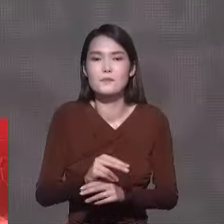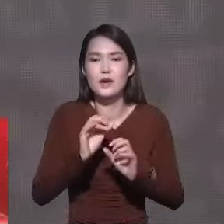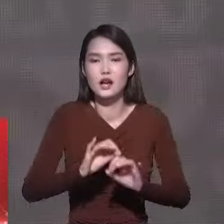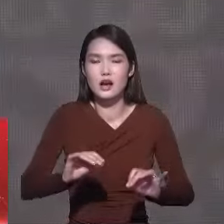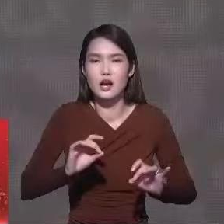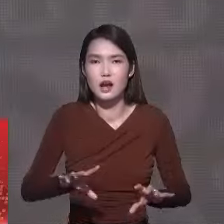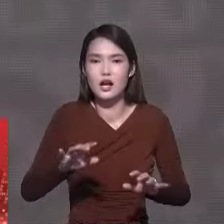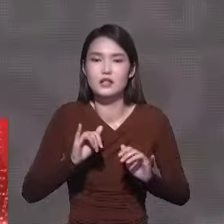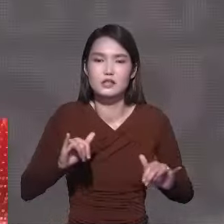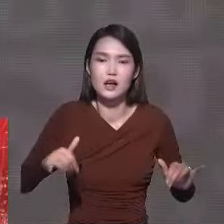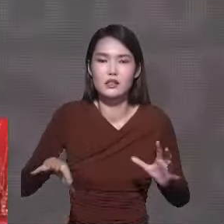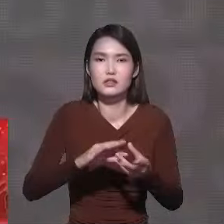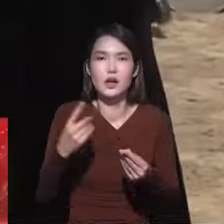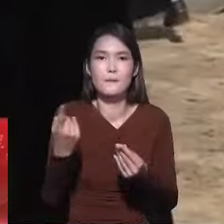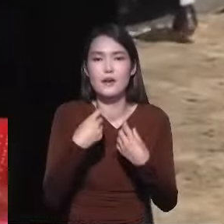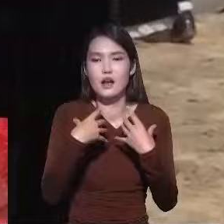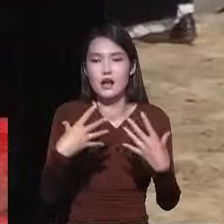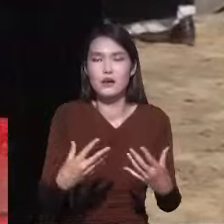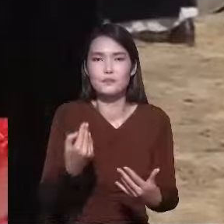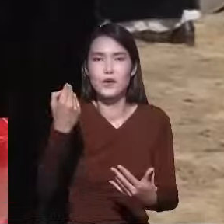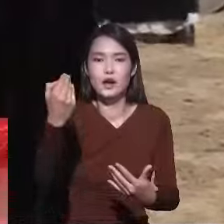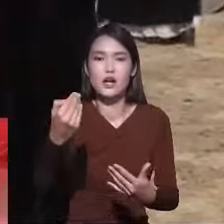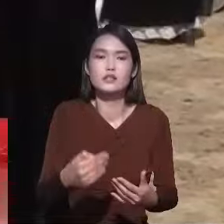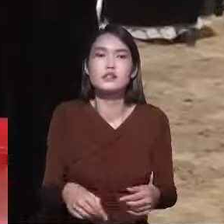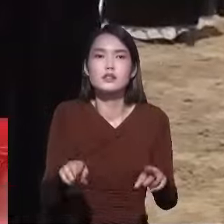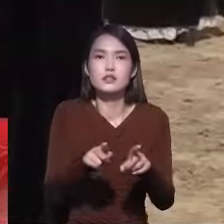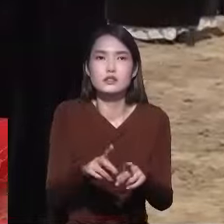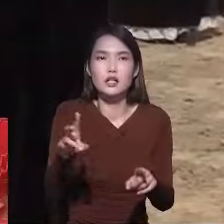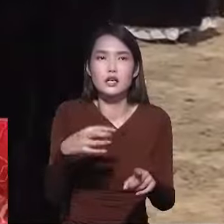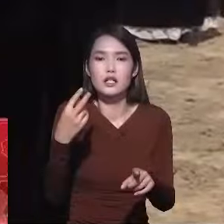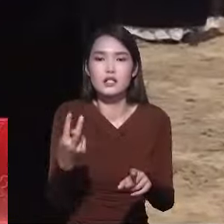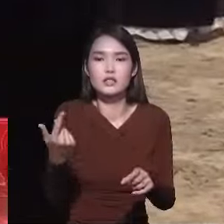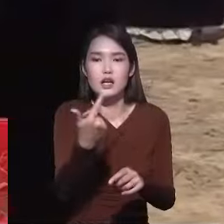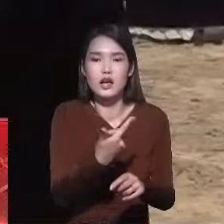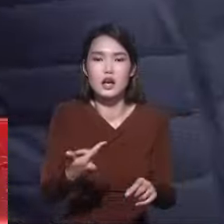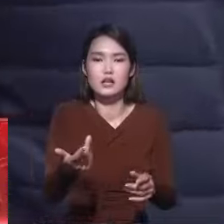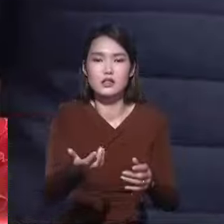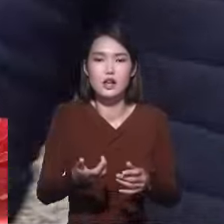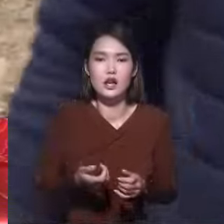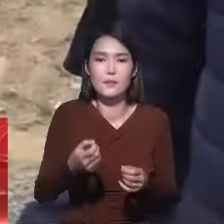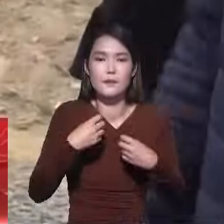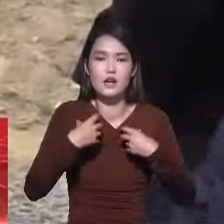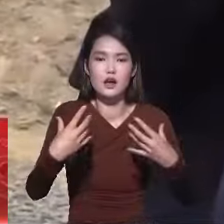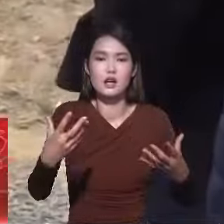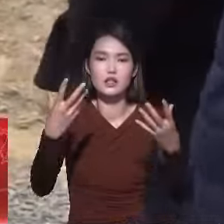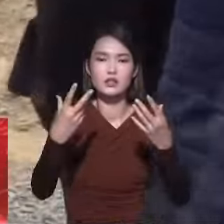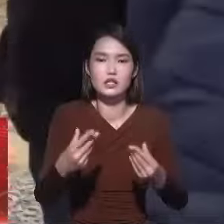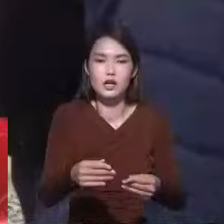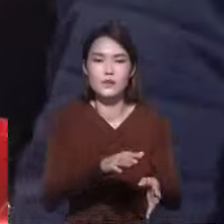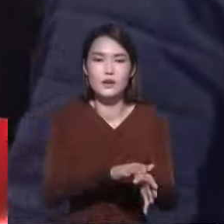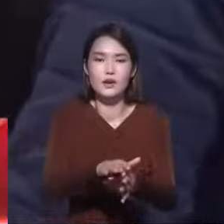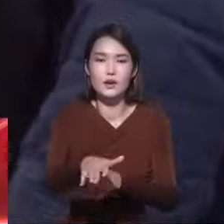день чабана тому подтверждение. По словам акима, основная цель возрожденного на полуострове праздника – достойно оценить